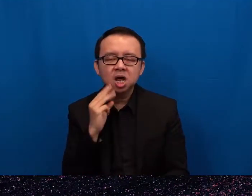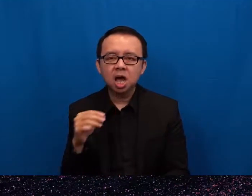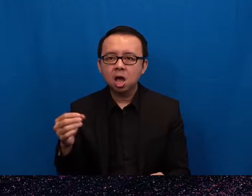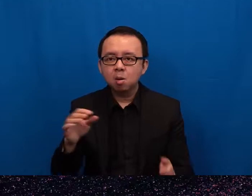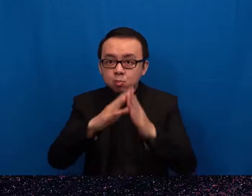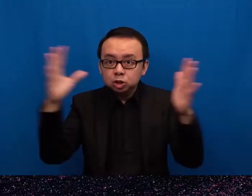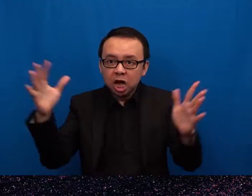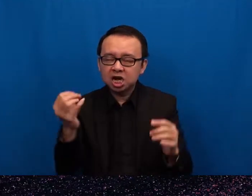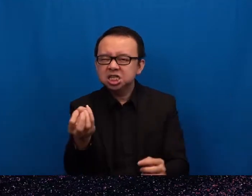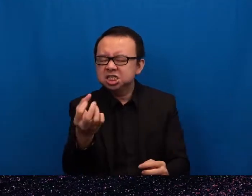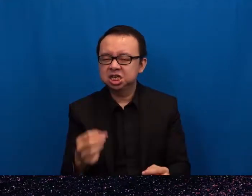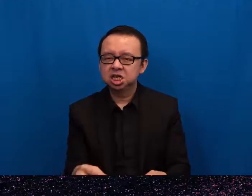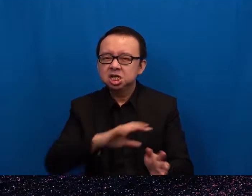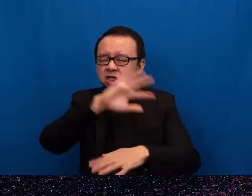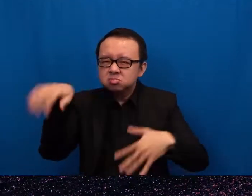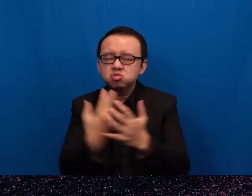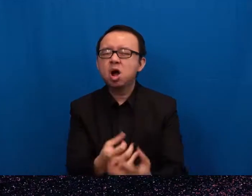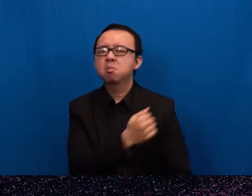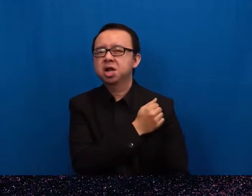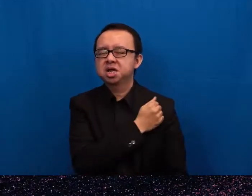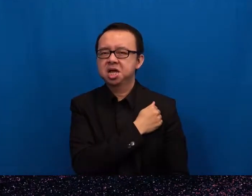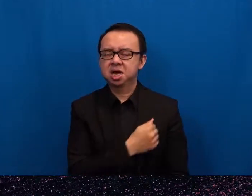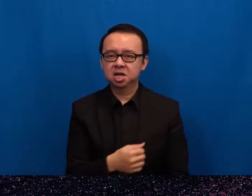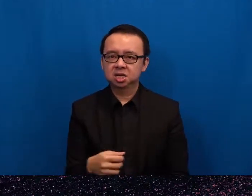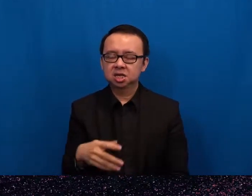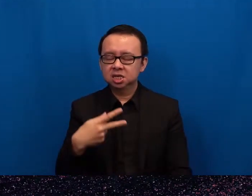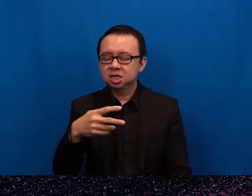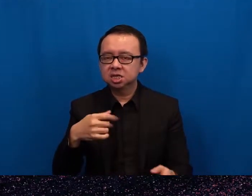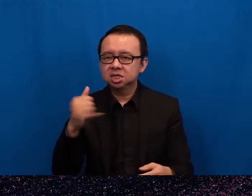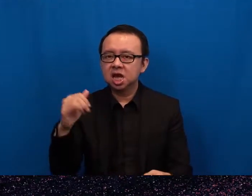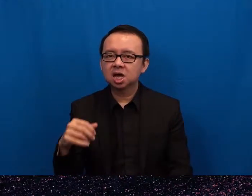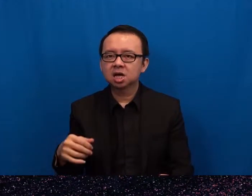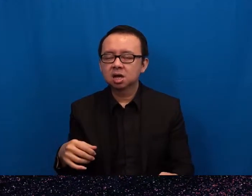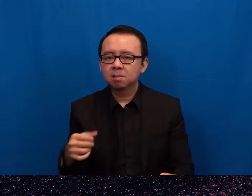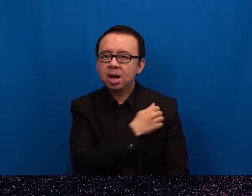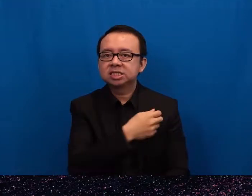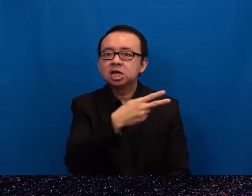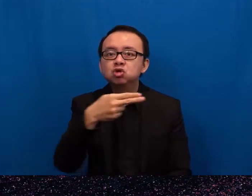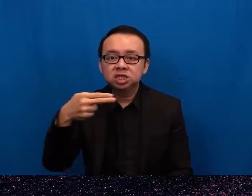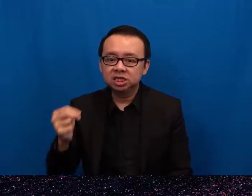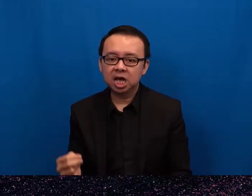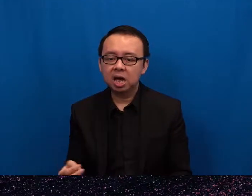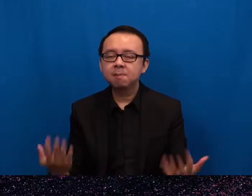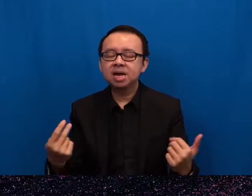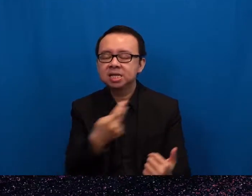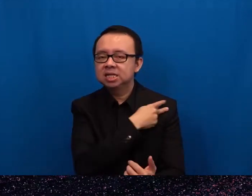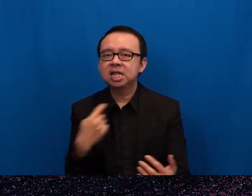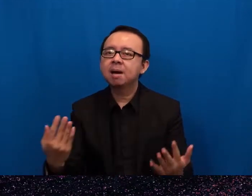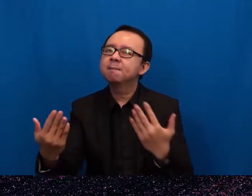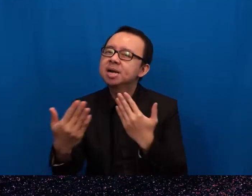Segala kewarganegaraan, tentunya majority Indonesians here. Mari kita sama-sama menghampiri tahta